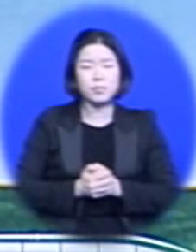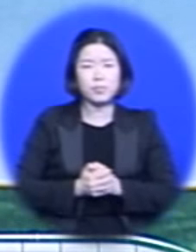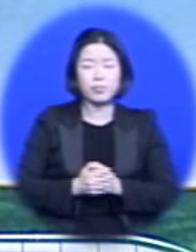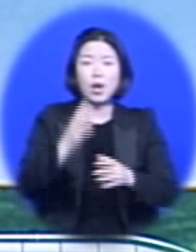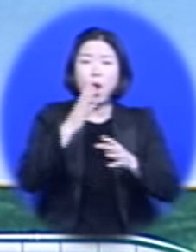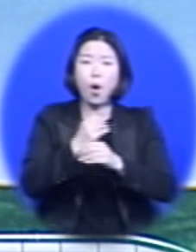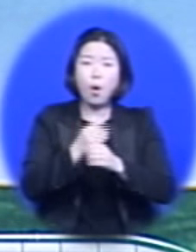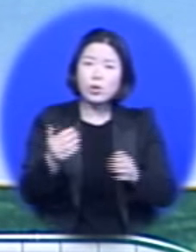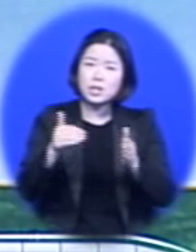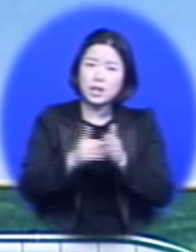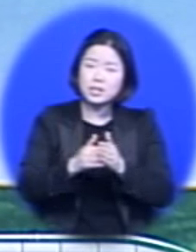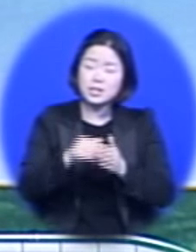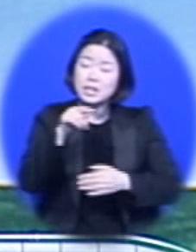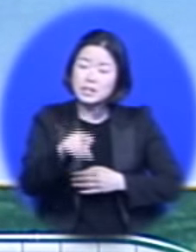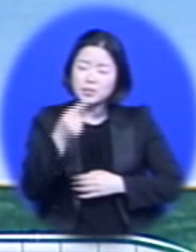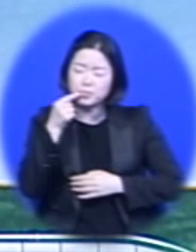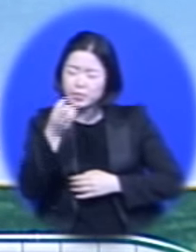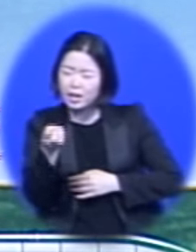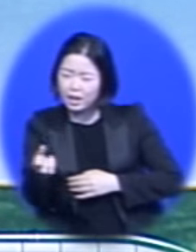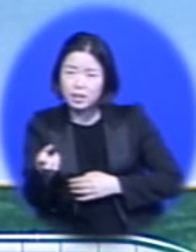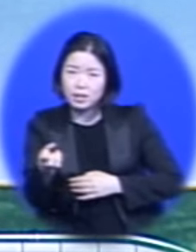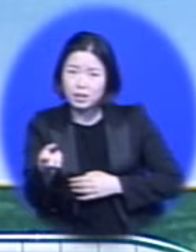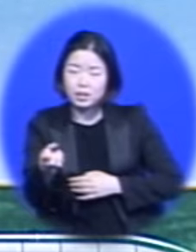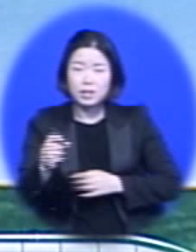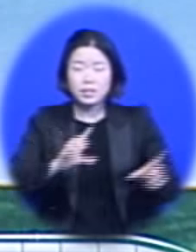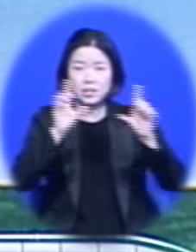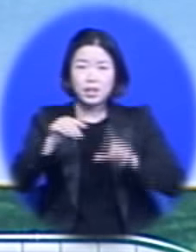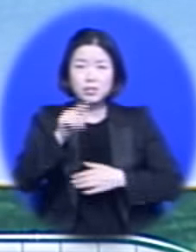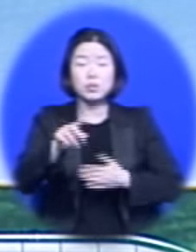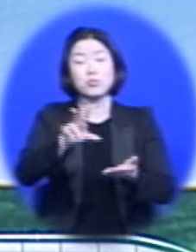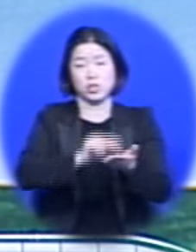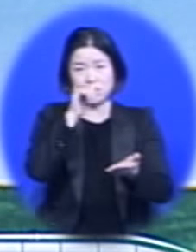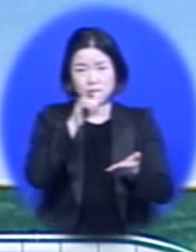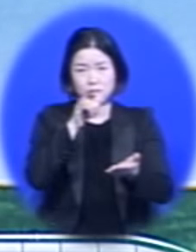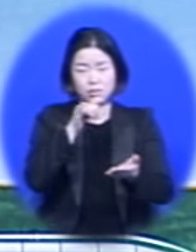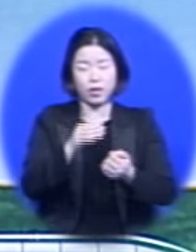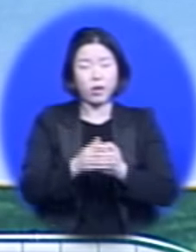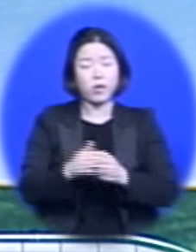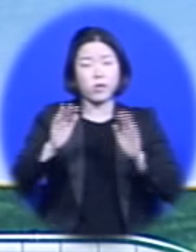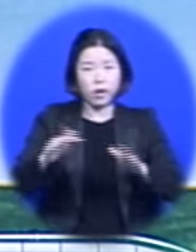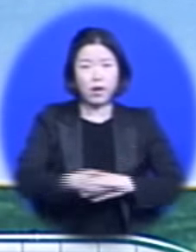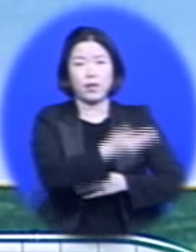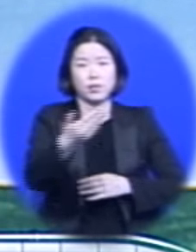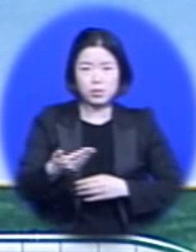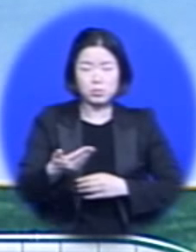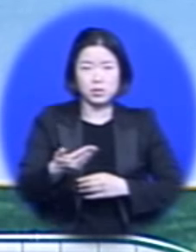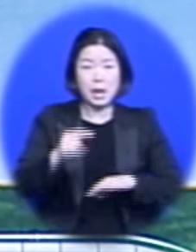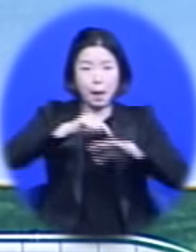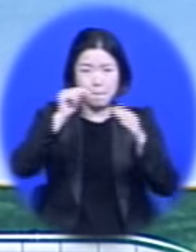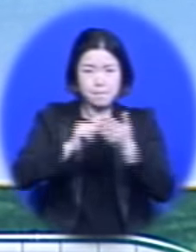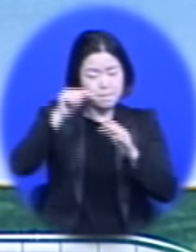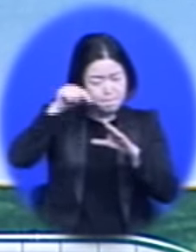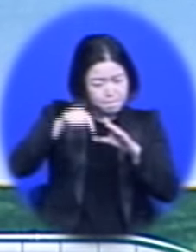언제까지 그 겨자씨만한 믿음으로만 사는 거는 문제가 있죠. 오늘 여러분들이 여러분의 마음의 깊은